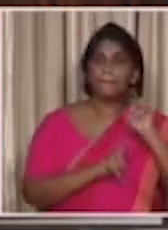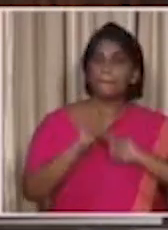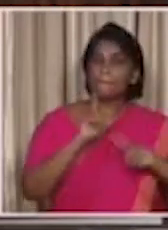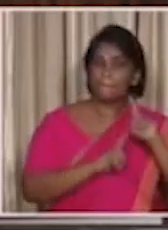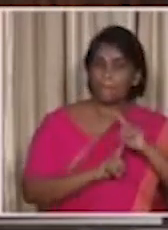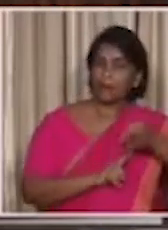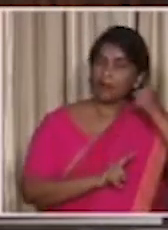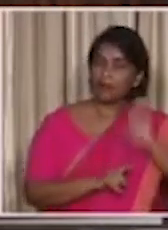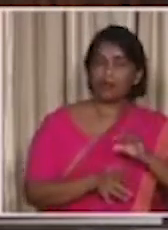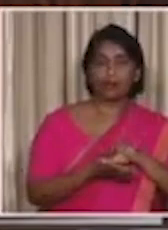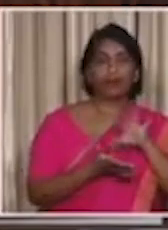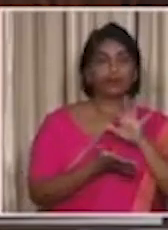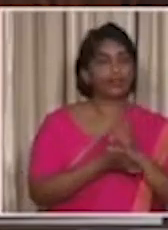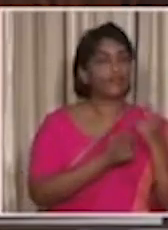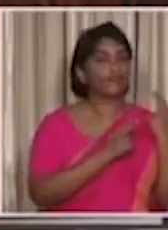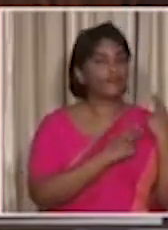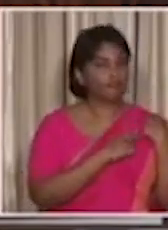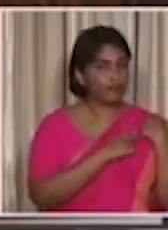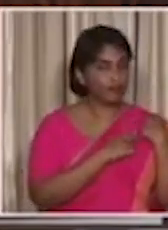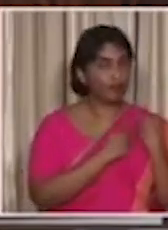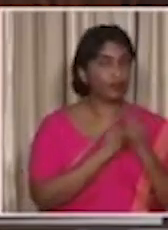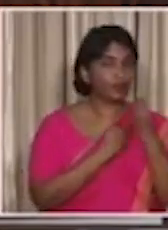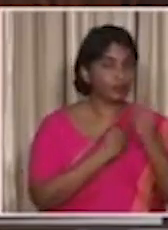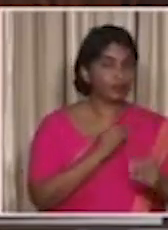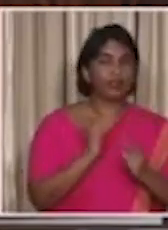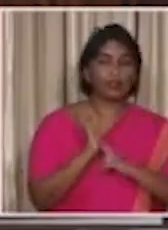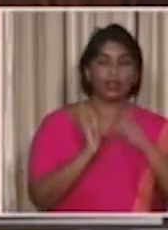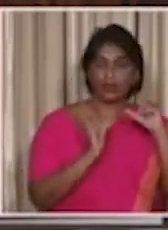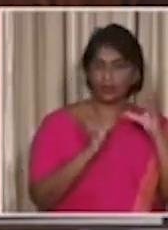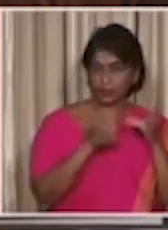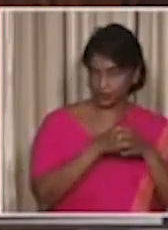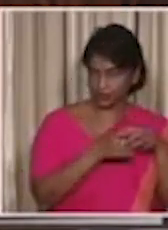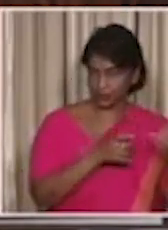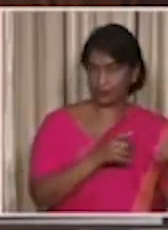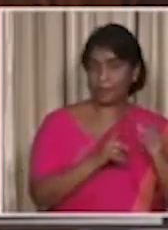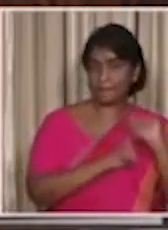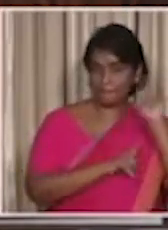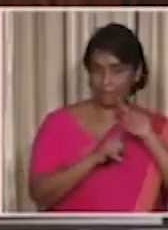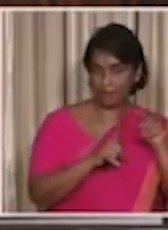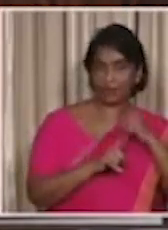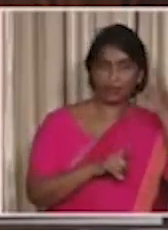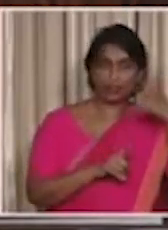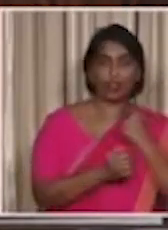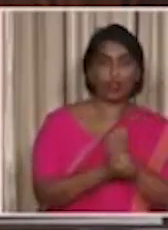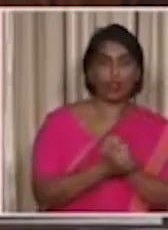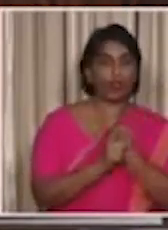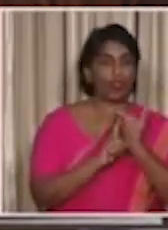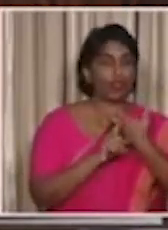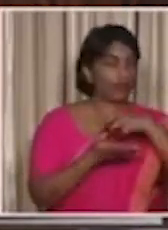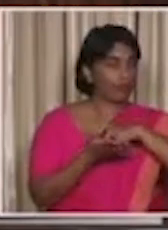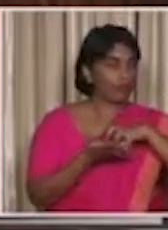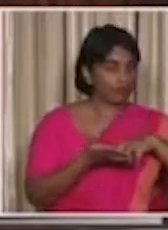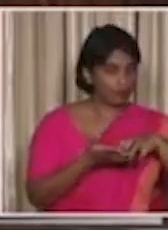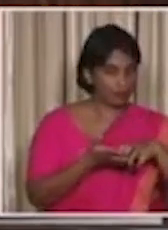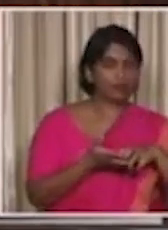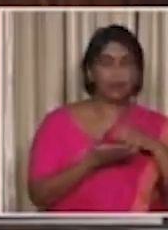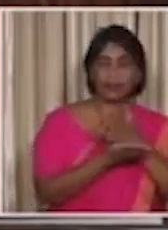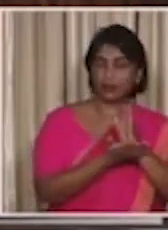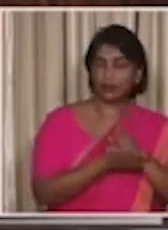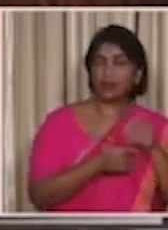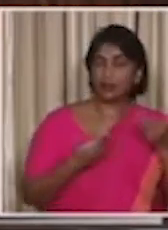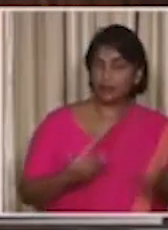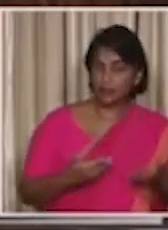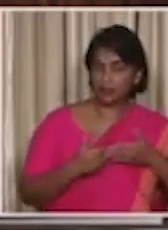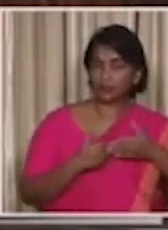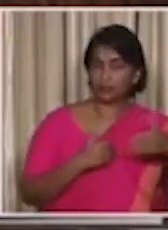පාර්ලිමේන්තුවේ සම්මත කිරීමේ වගකීම පැවරෙන්නේ ජාතික සභාවටයි. නියෝජ්‍ය පොලිස්පති කොට්ටාස සීමා මායිම්